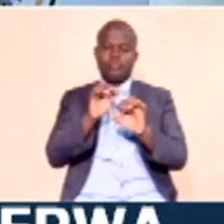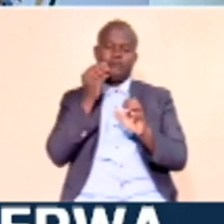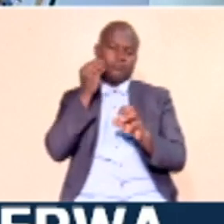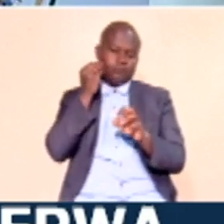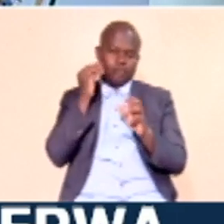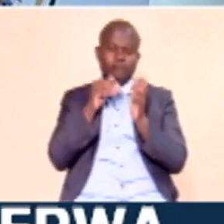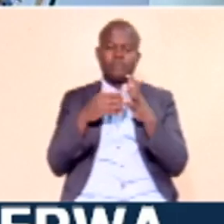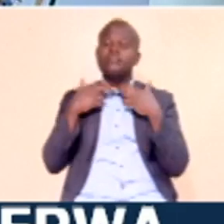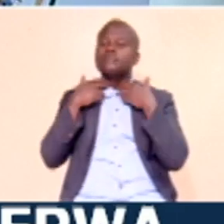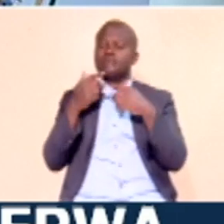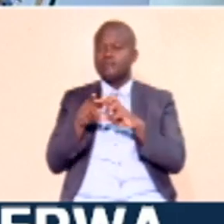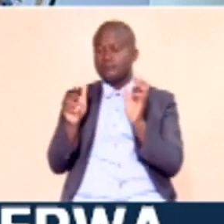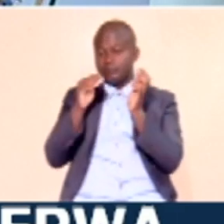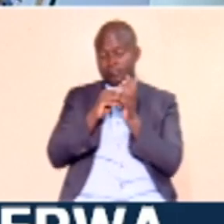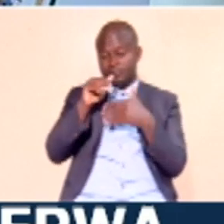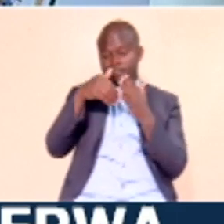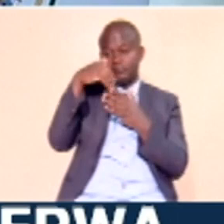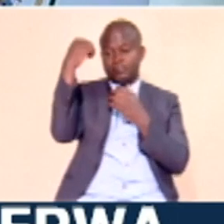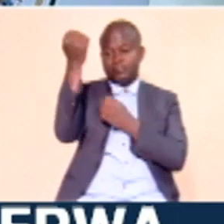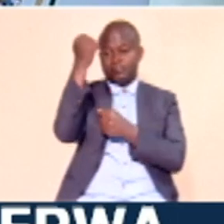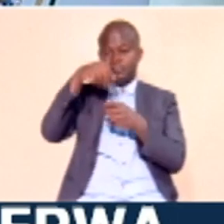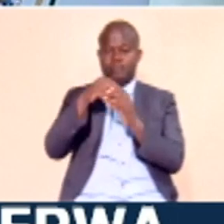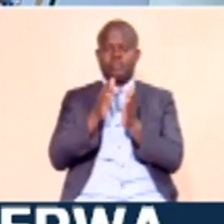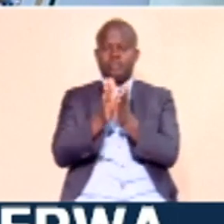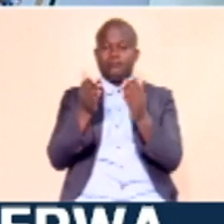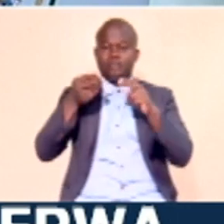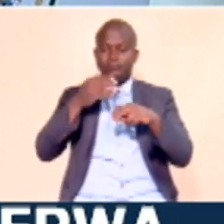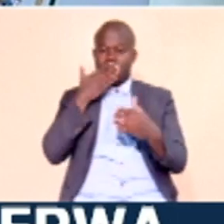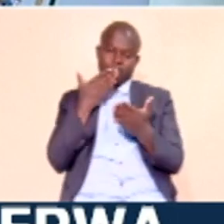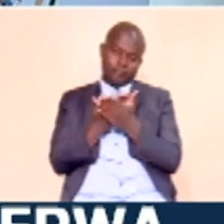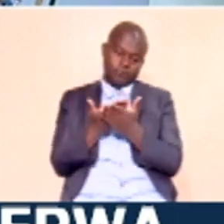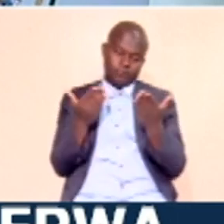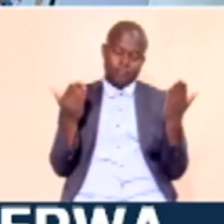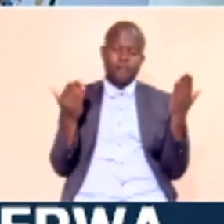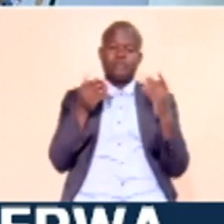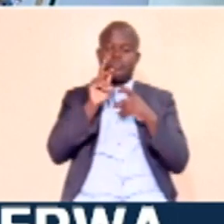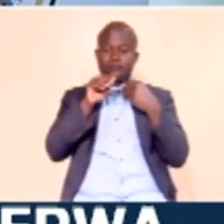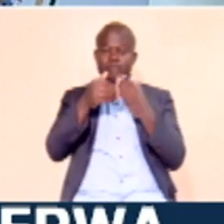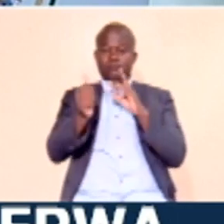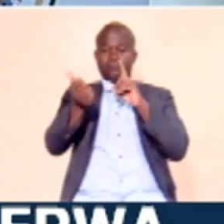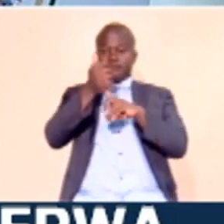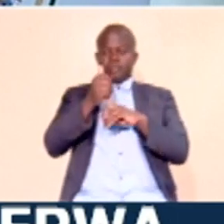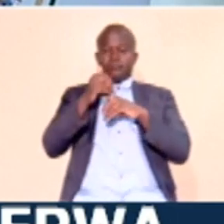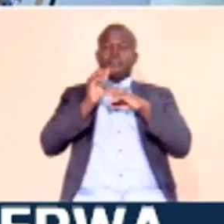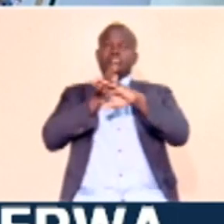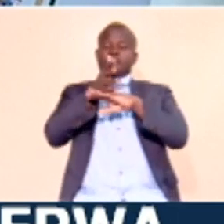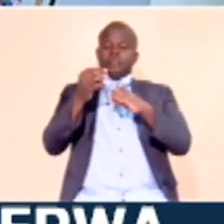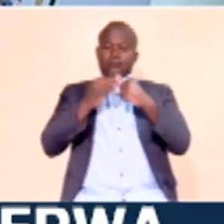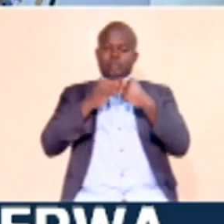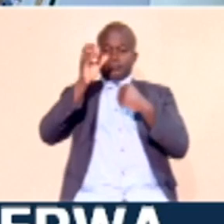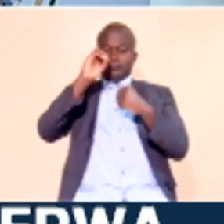no kudaboneza inyuranye ariko imihigo muri rusange iri kugenda neza abantu bayigezeho ku bipimo birenze